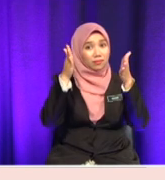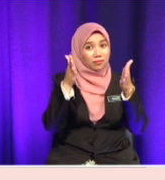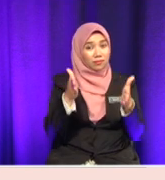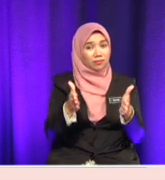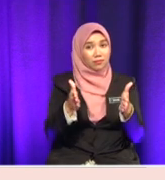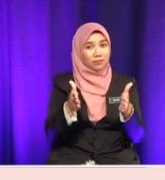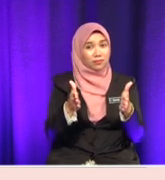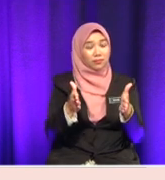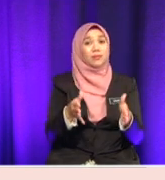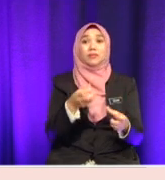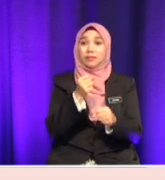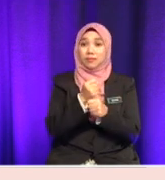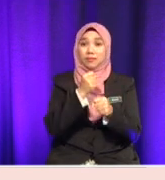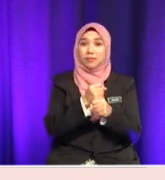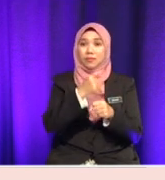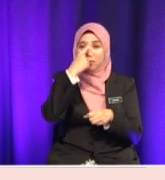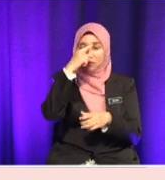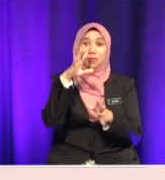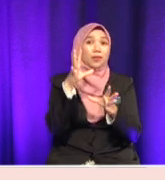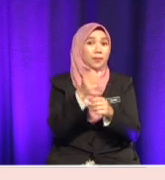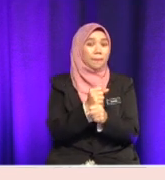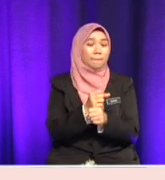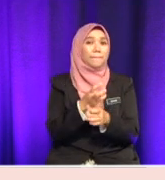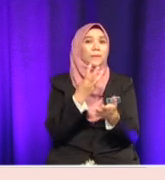untuk memperoleh pendapatan